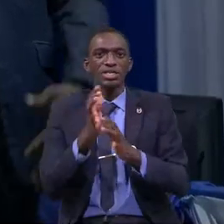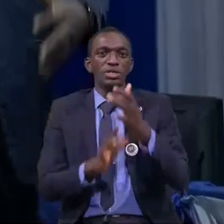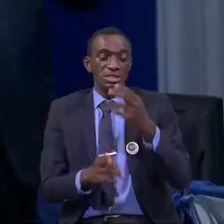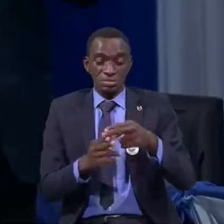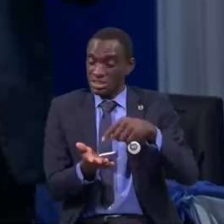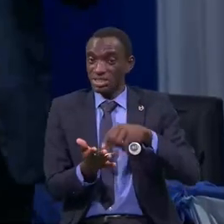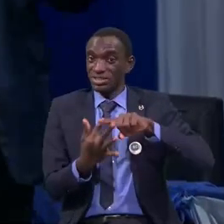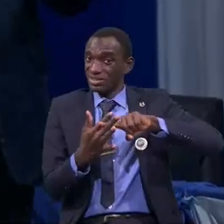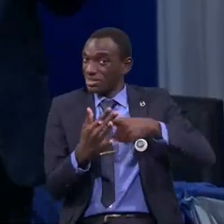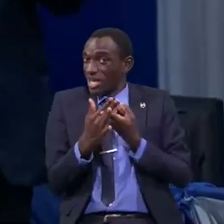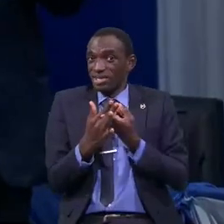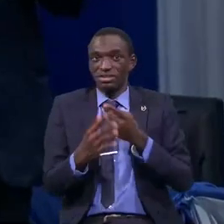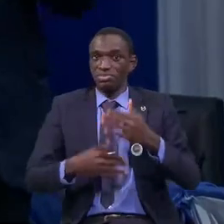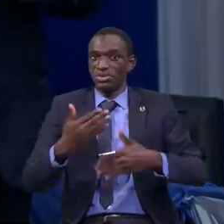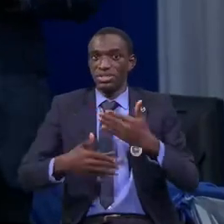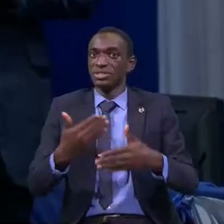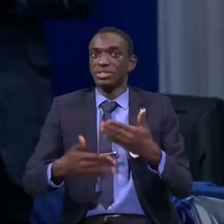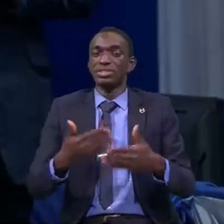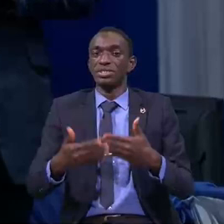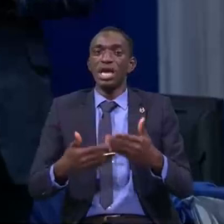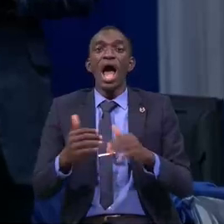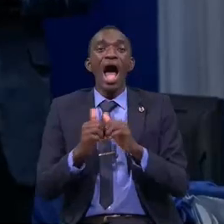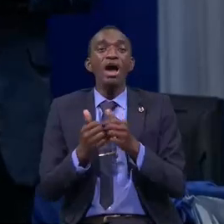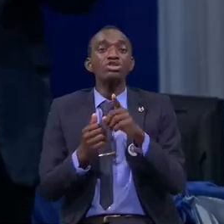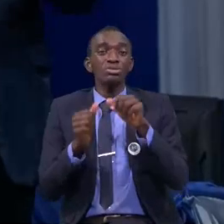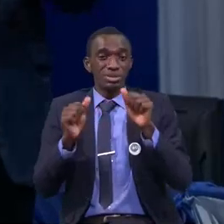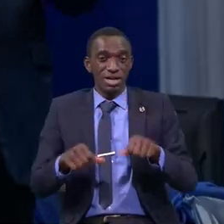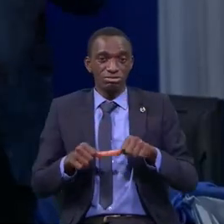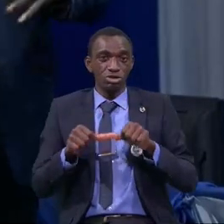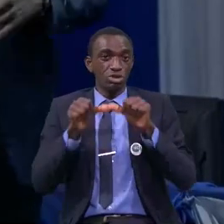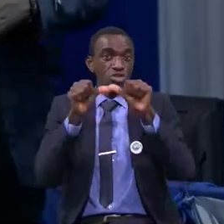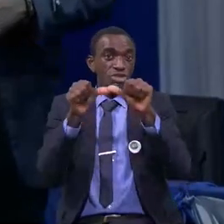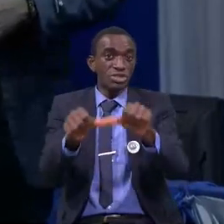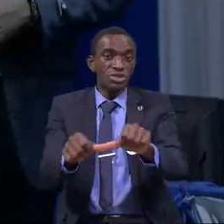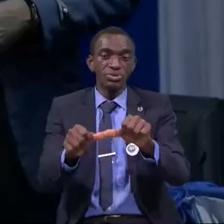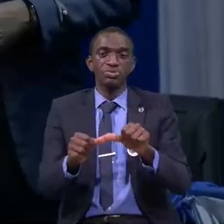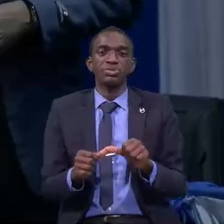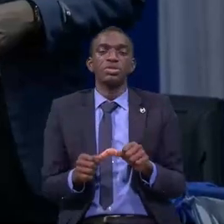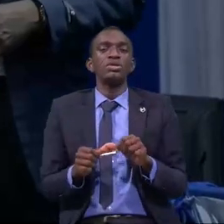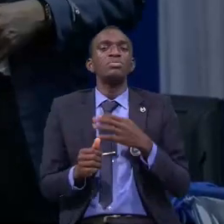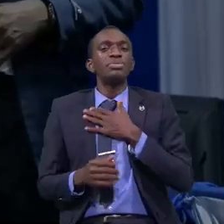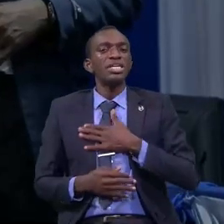Ce n'est que le processus du démarrage, de comment pouvoir continuer.